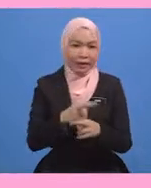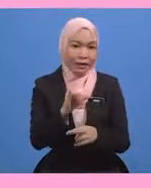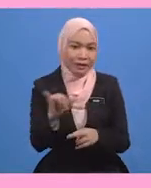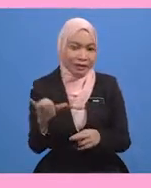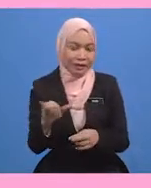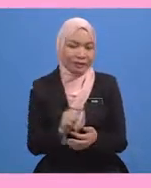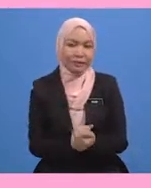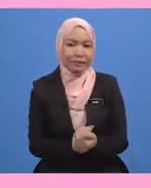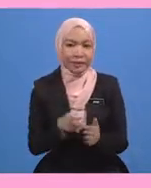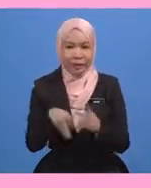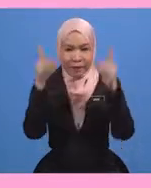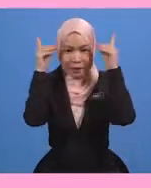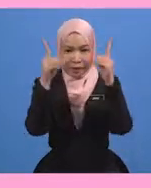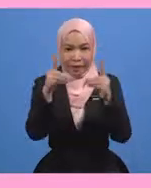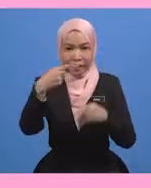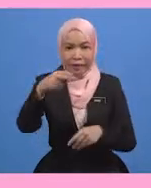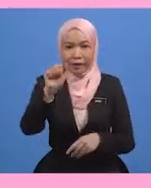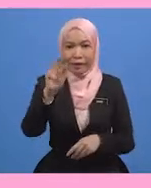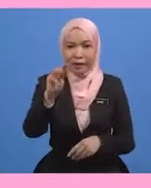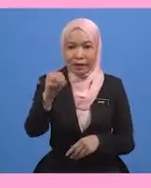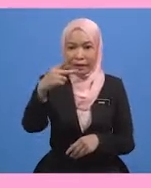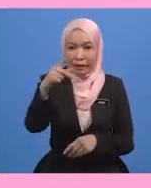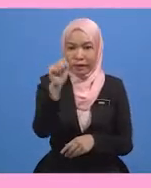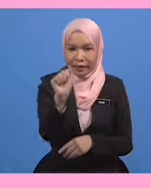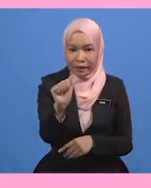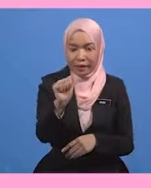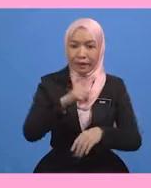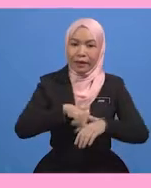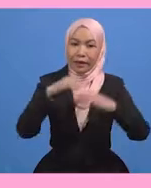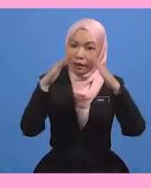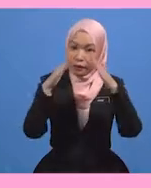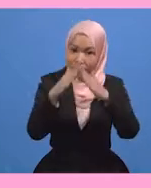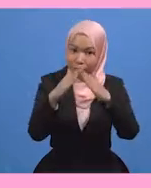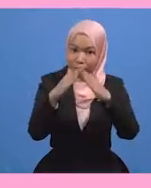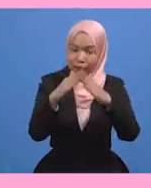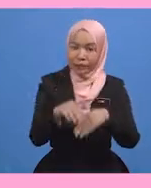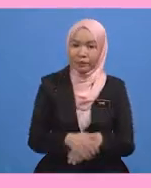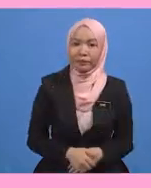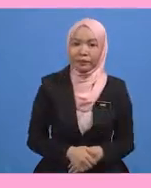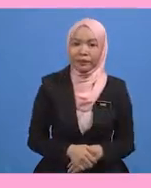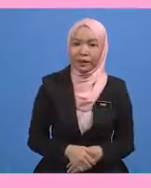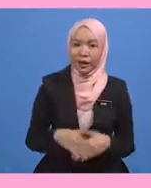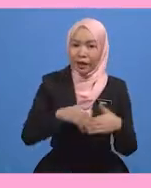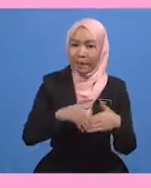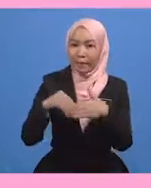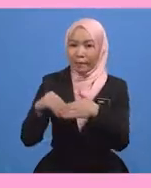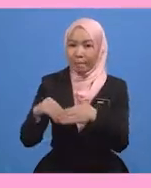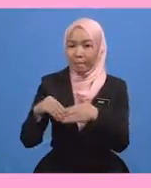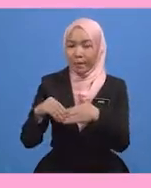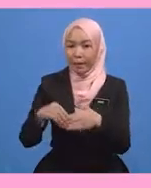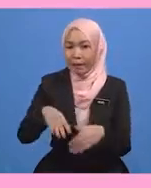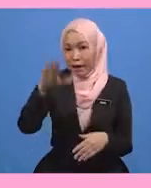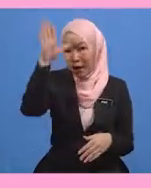ringkas. Pendidikan pertama Hamka ialah di rumah. Beliau dibimbing oleh